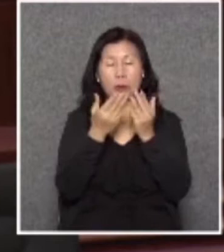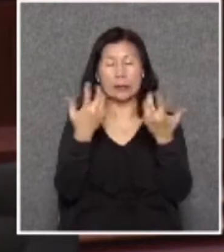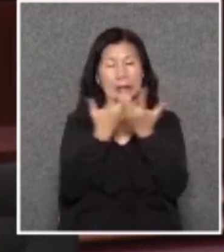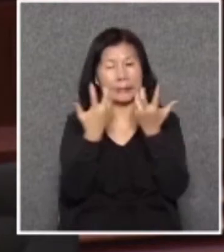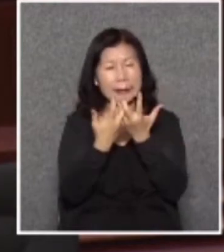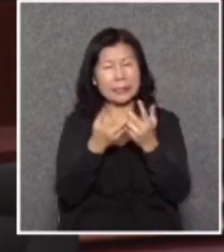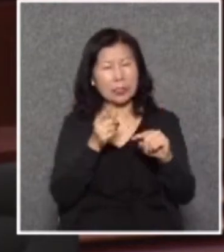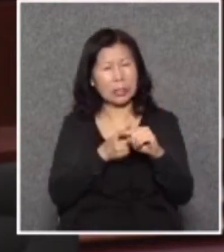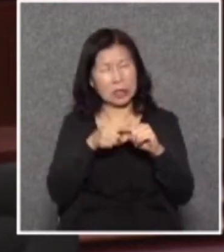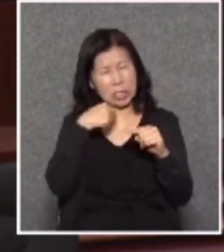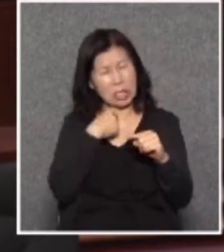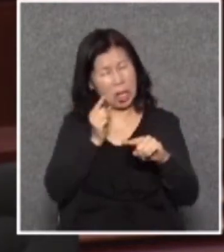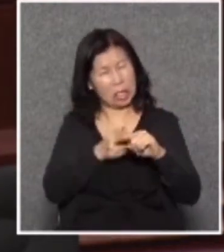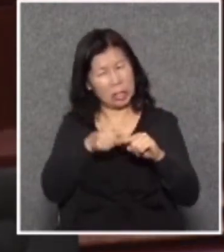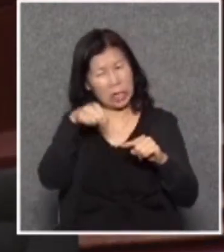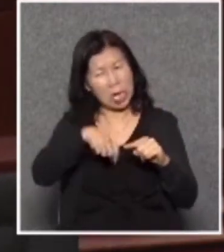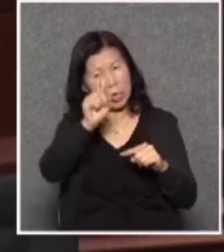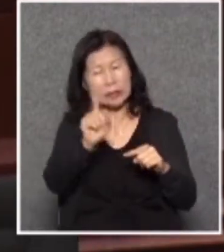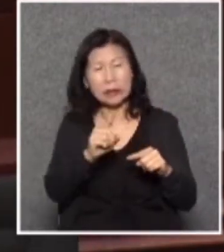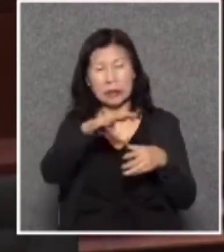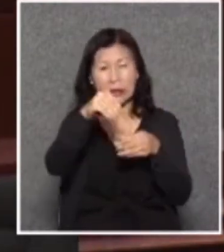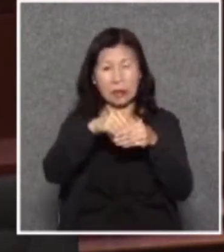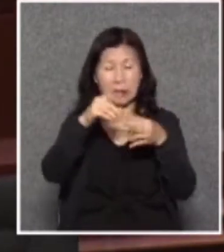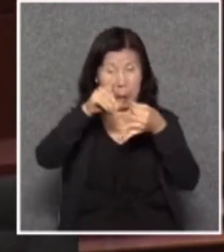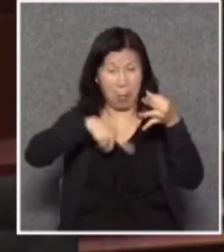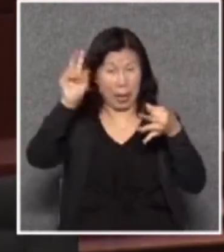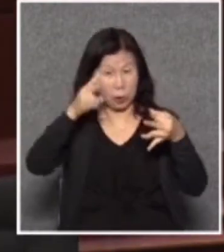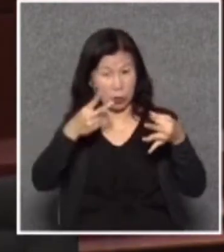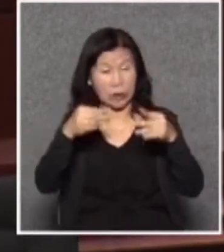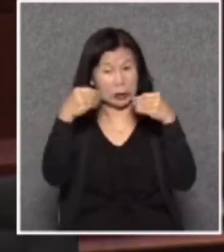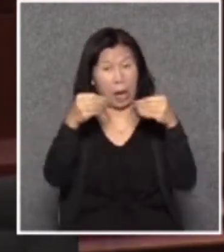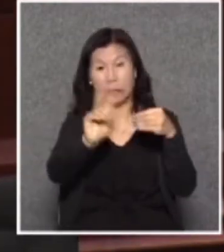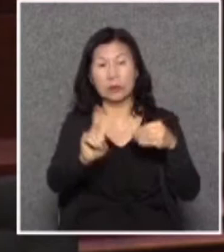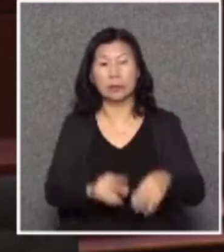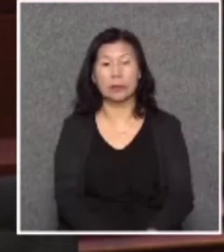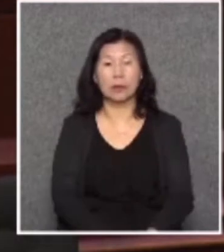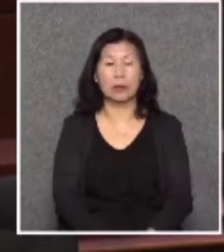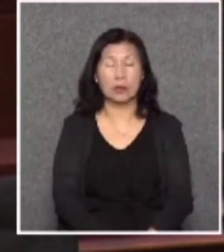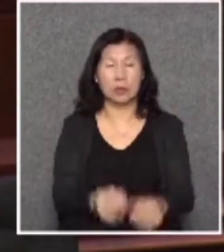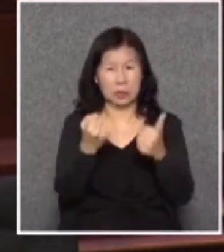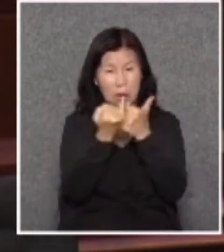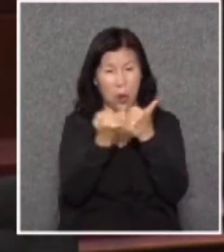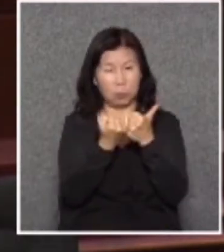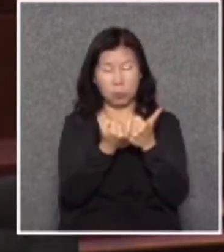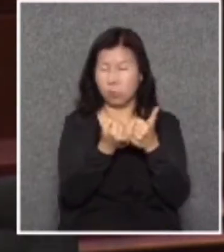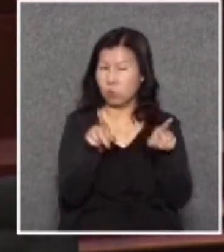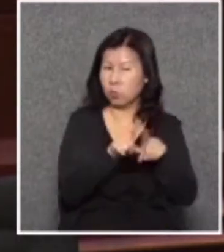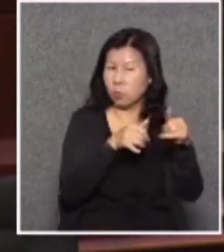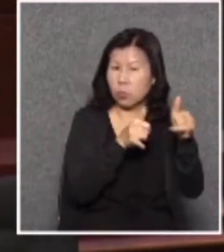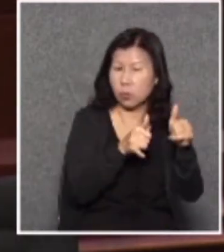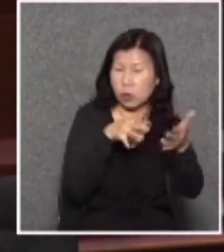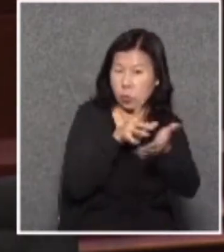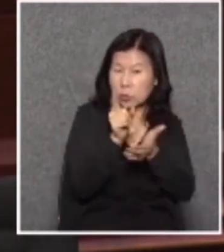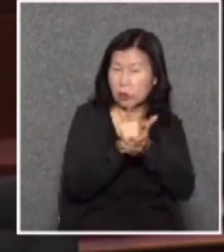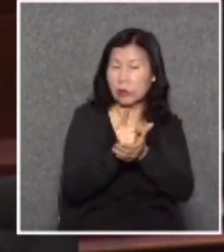實際的情況，包括通識教育科，亦都會根據學生為本和專業的